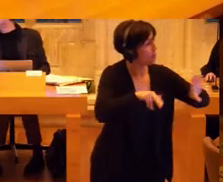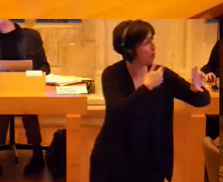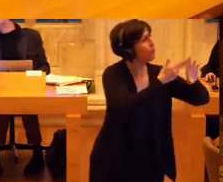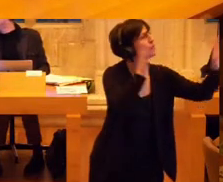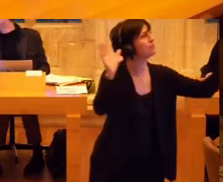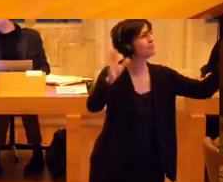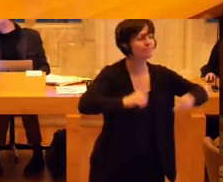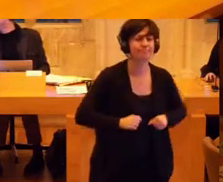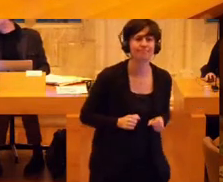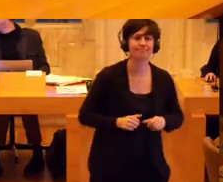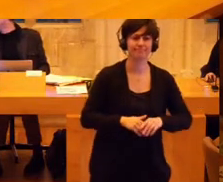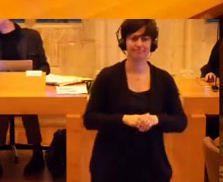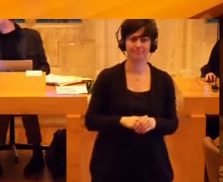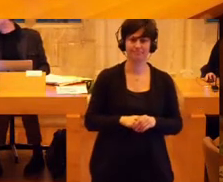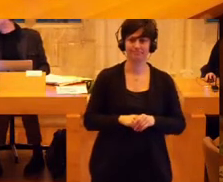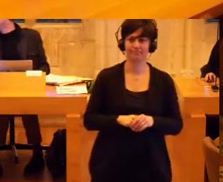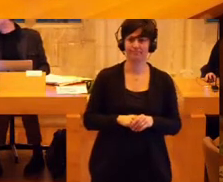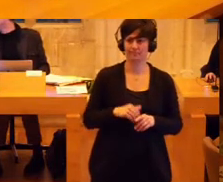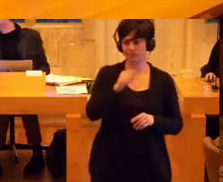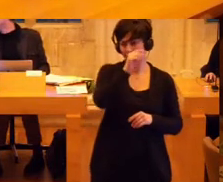évidemment.